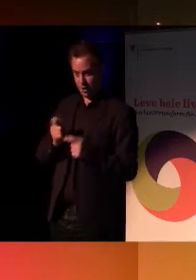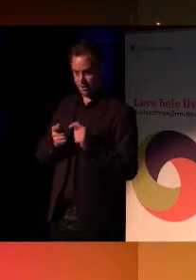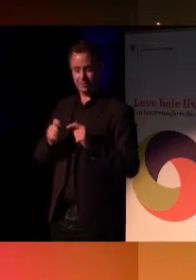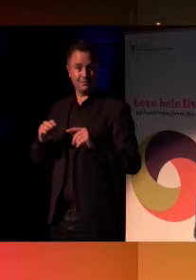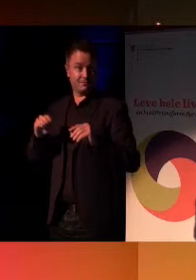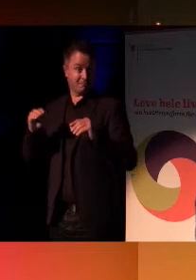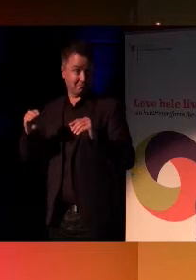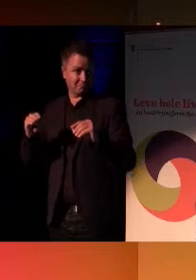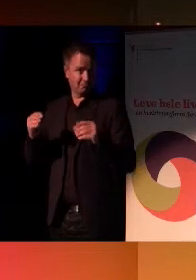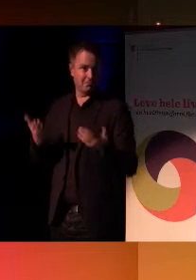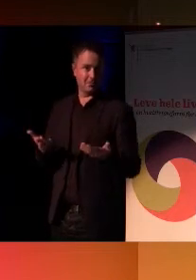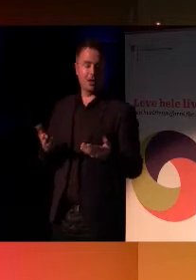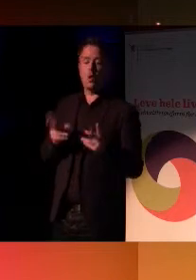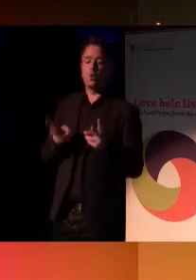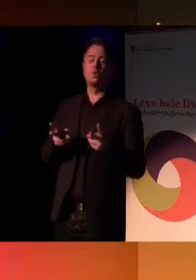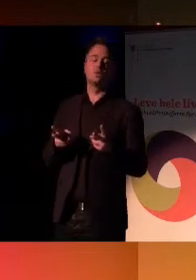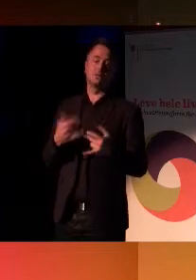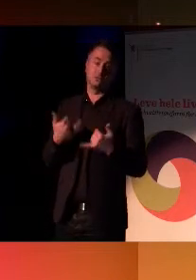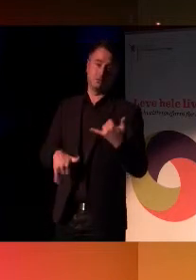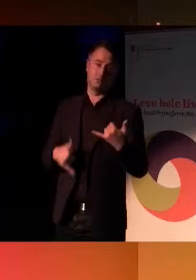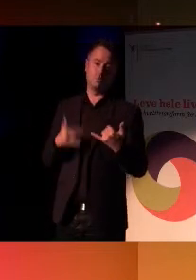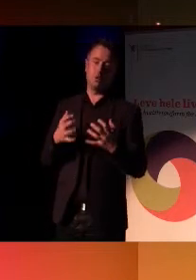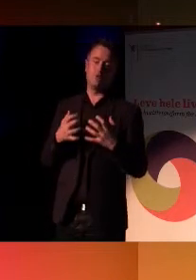vi et behov for å utvikle et godt og